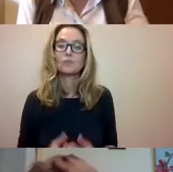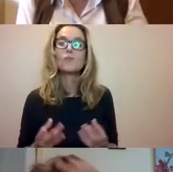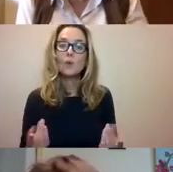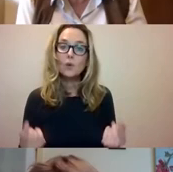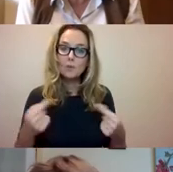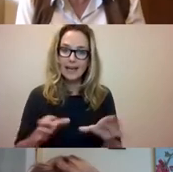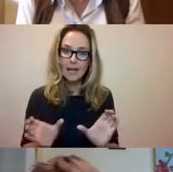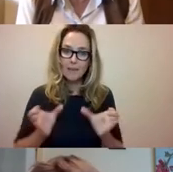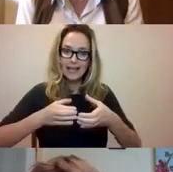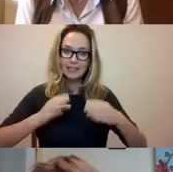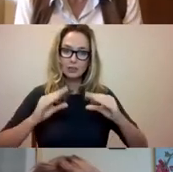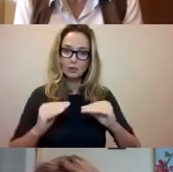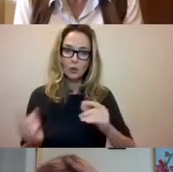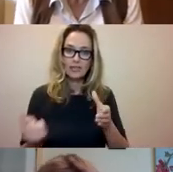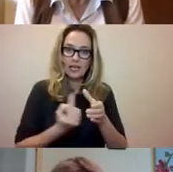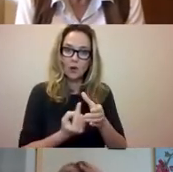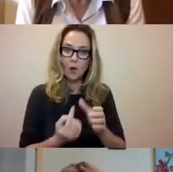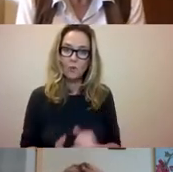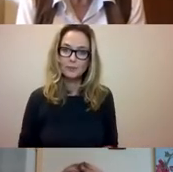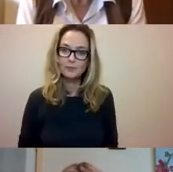Eigenlijk bij Let's Talk gekomen.